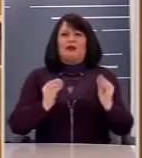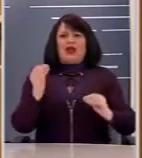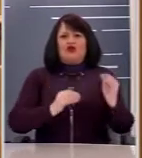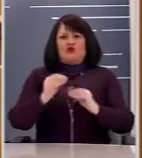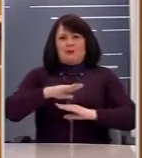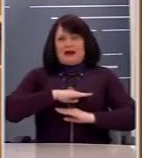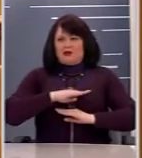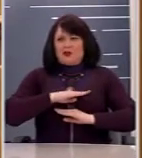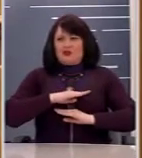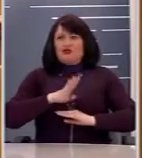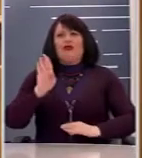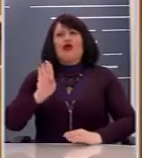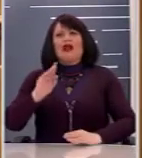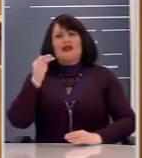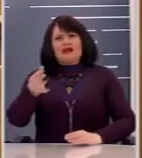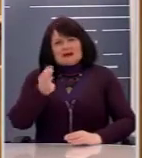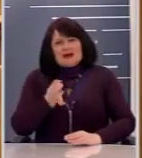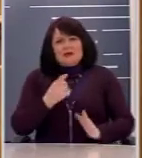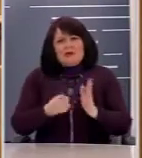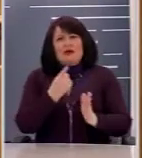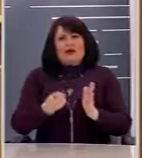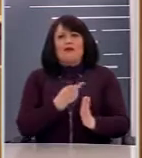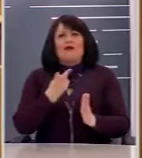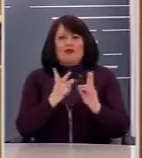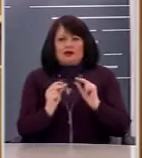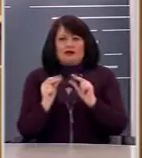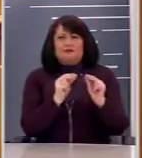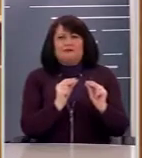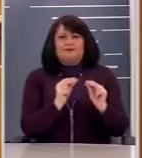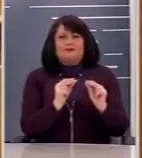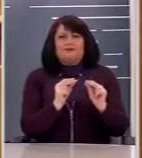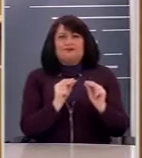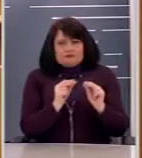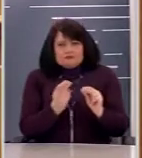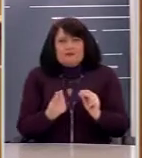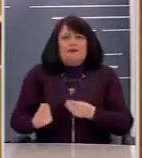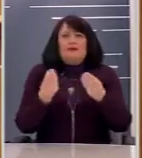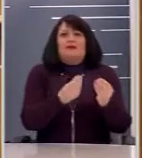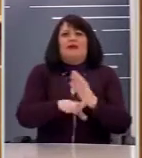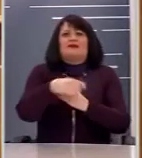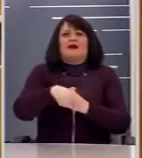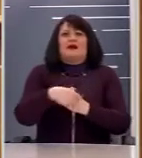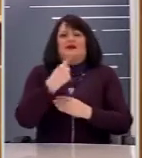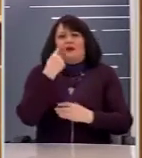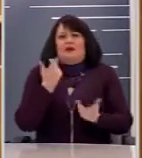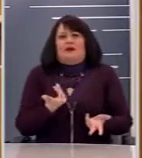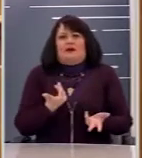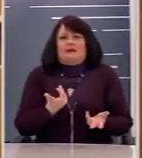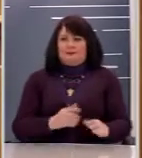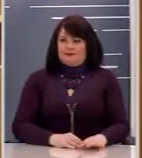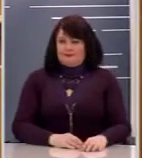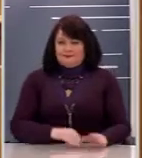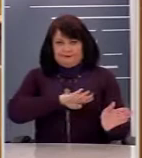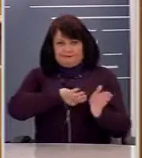Βορίδης, αν κάνει μία-δυο συνεδριάσει για διευκρινίσει διαδικά ζητήματα, θα την επιστρέψει στον αρμόδιο εισαγγελέα. Τηλία και παύλα. Πάμε τώρα στο θέμα